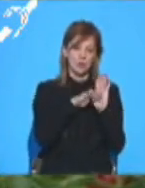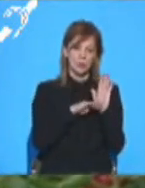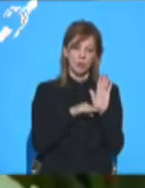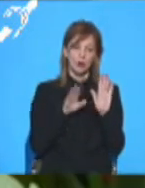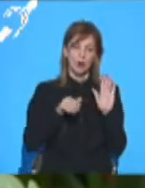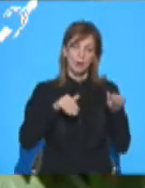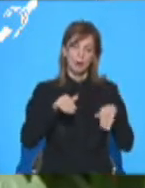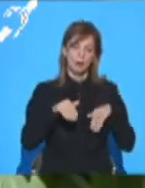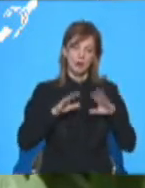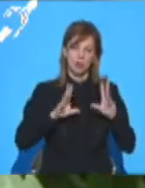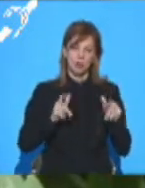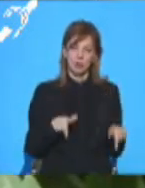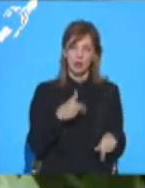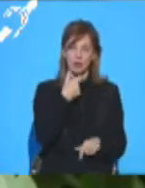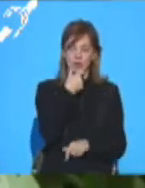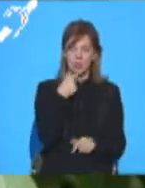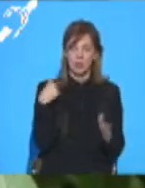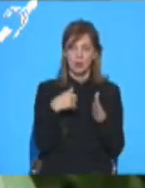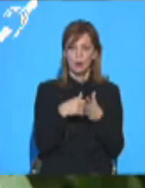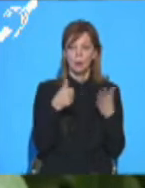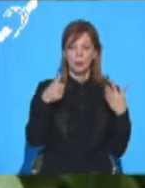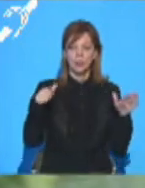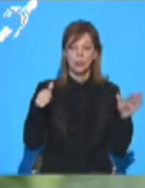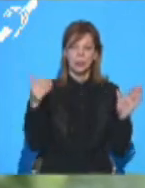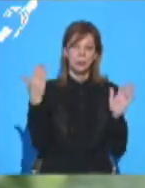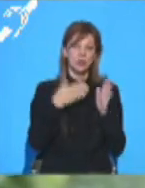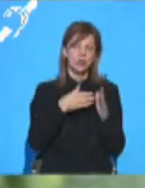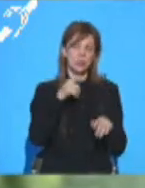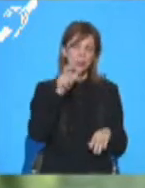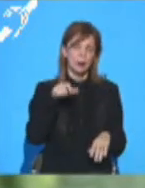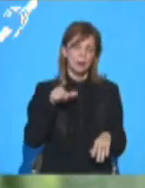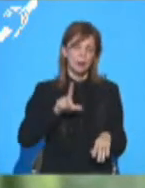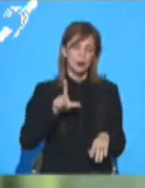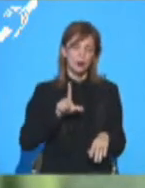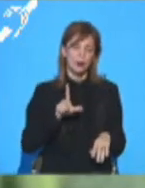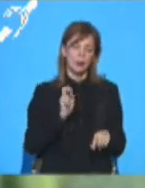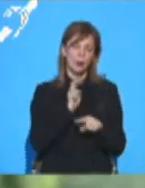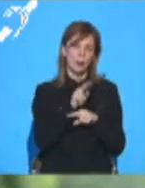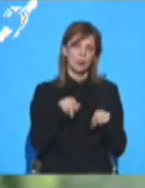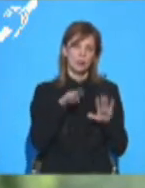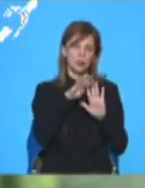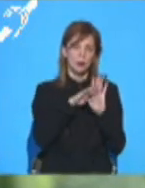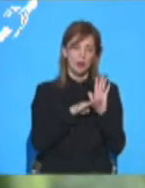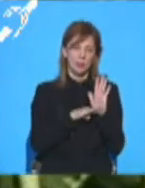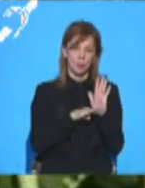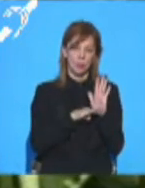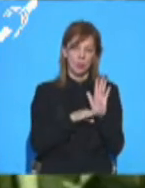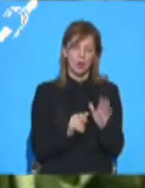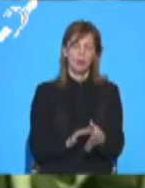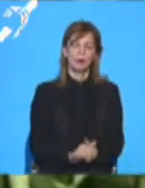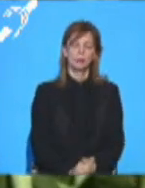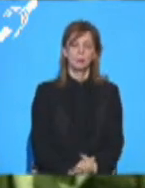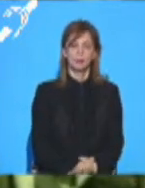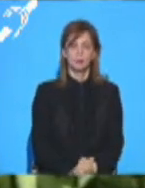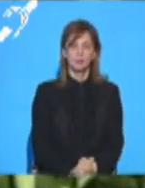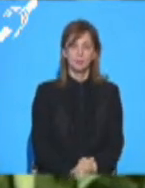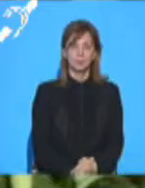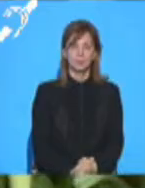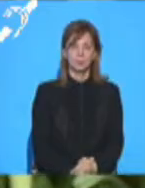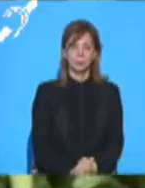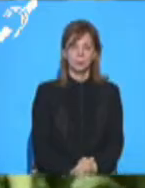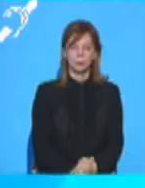Ministerul Agriculturii. Anul acesta, aproximativ 6.500 de legumicultori au fost înscriși în programul Tomata, atât în ciclul 1 cât și în ciclul 2.